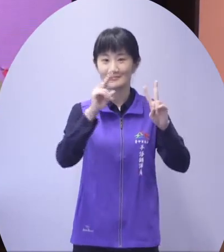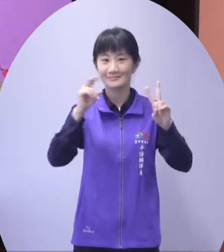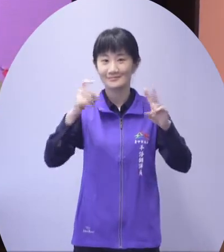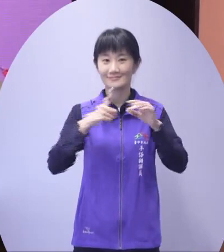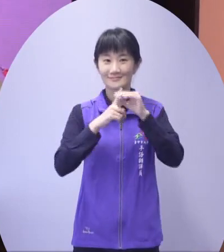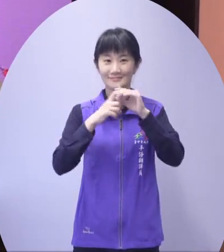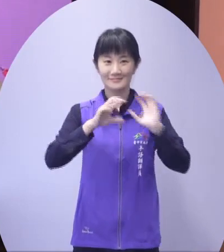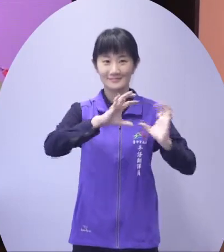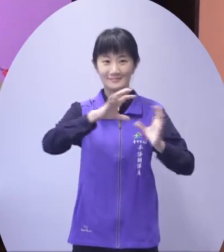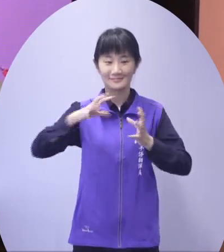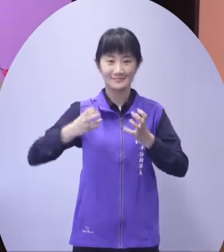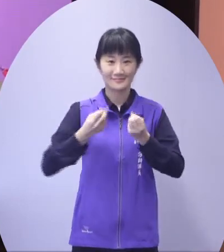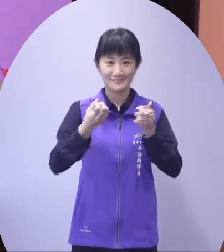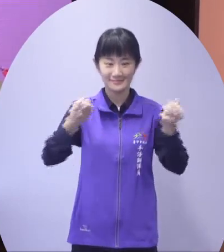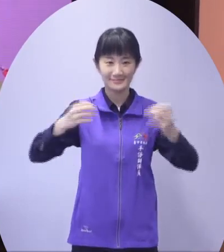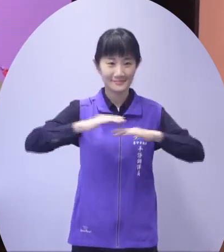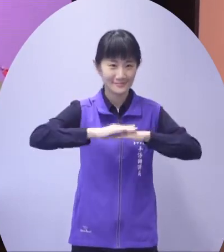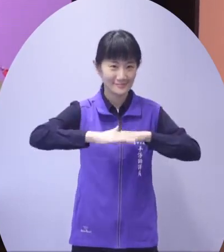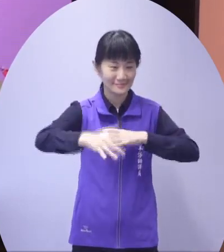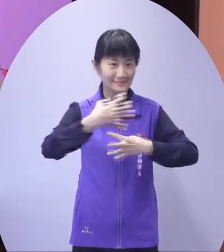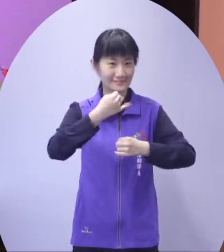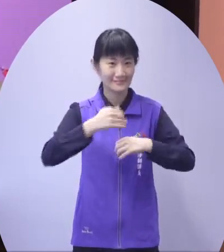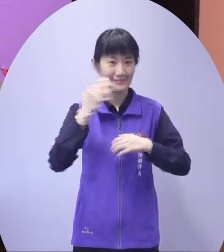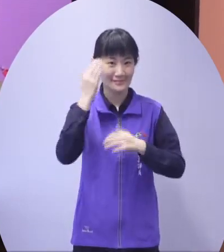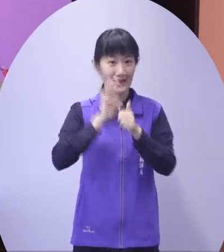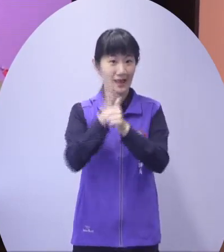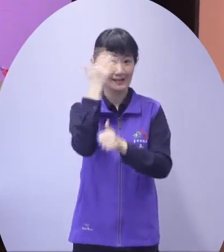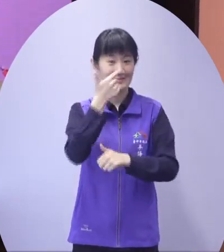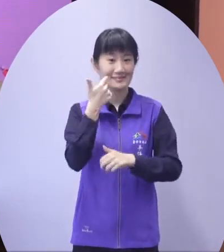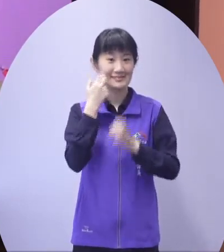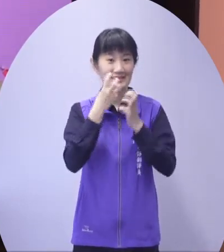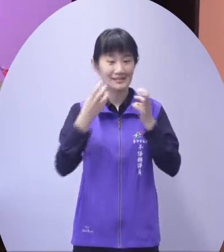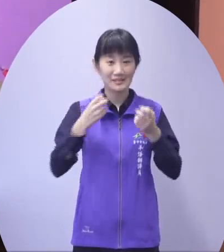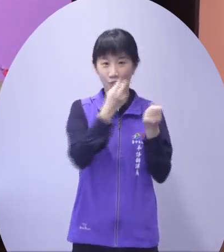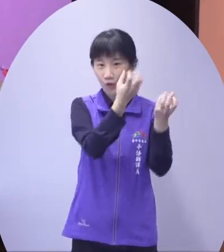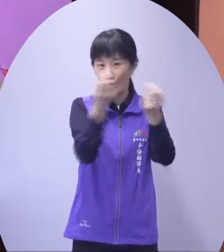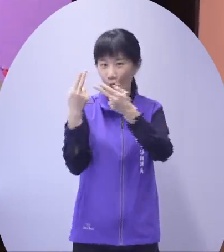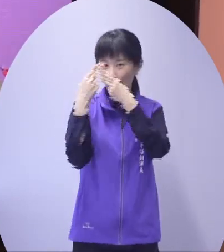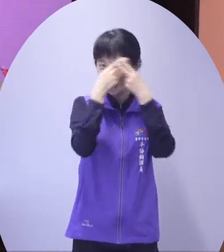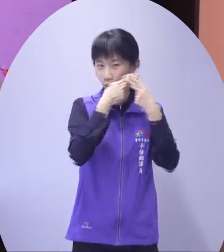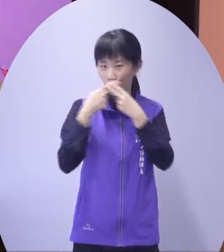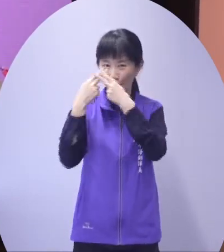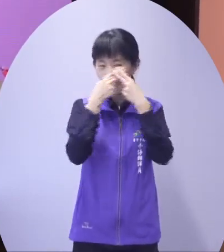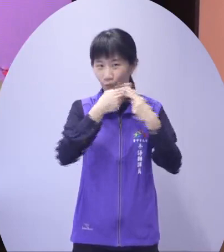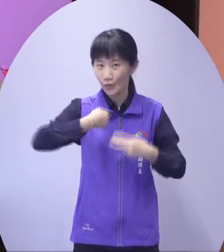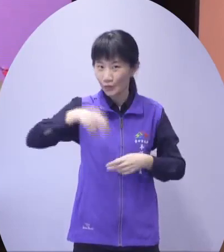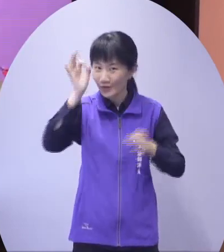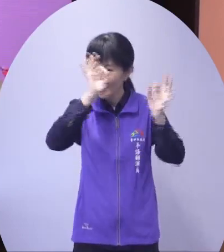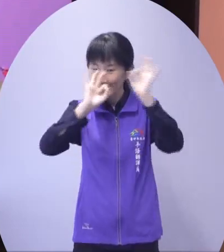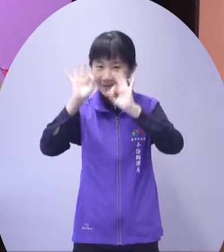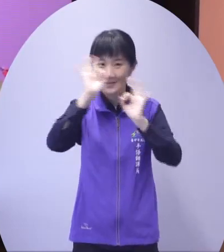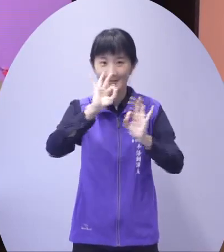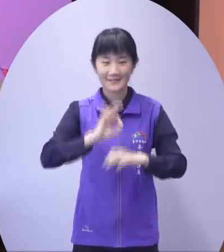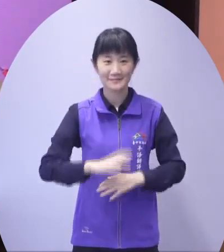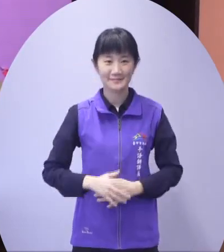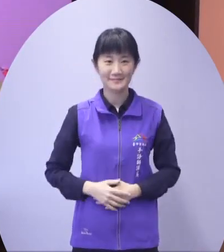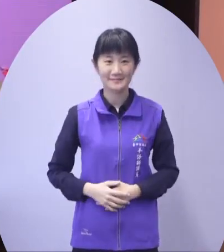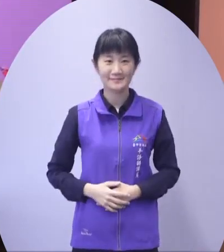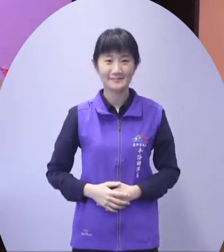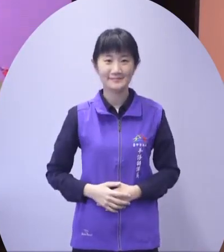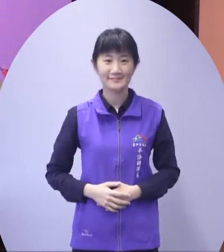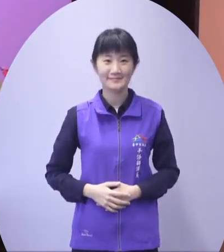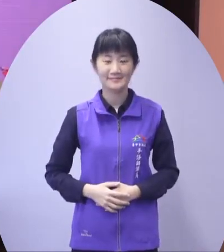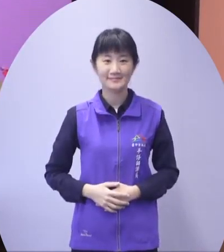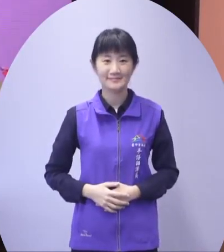台中国际花坛节，爱丽丝的花境探险，一起来寻找你心中的兔子洞。